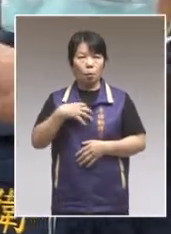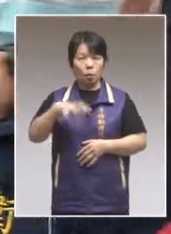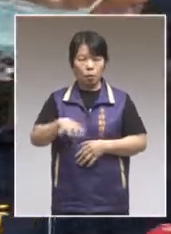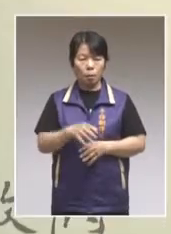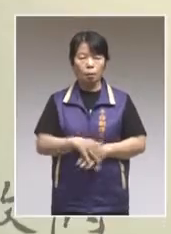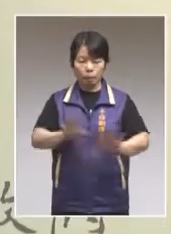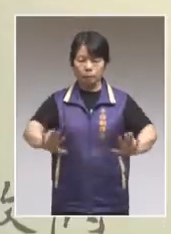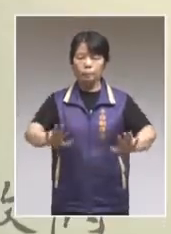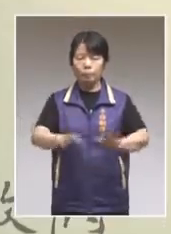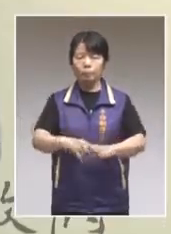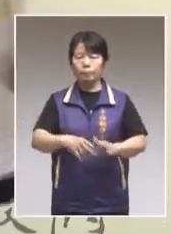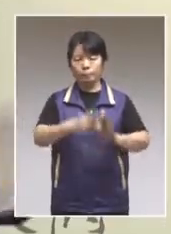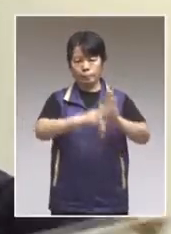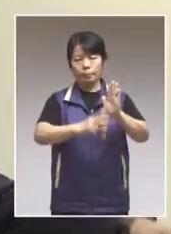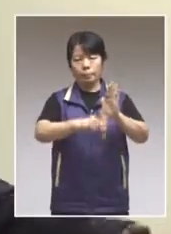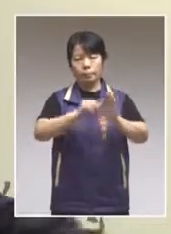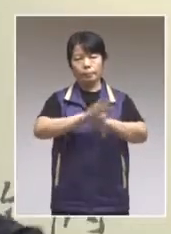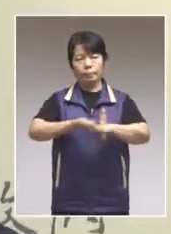拿出来讲。